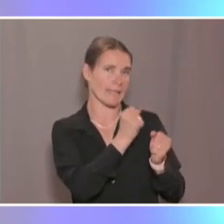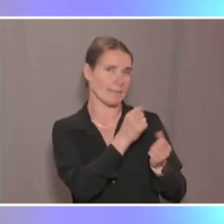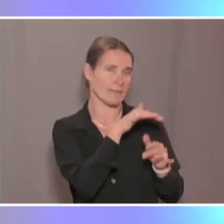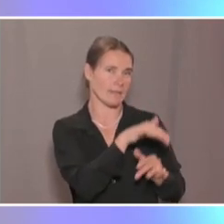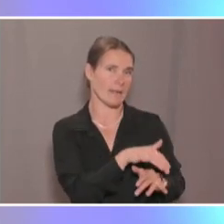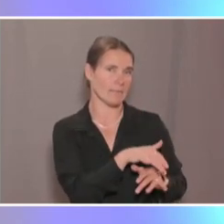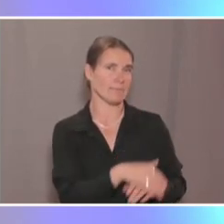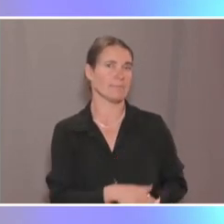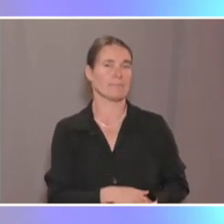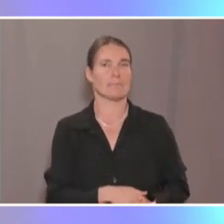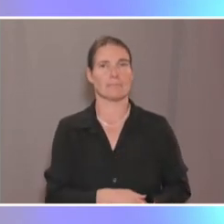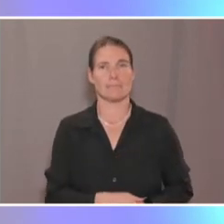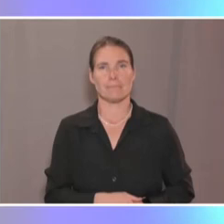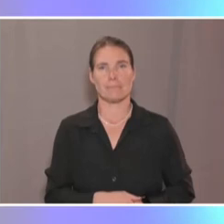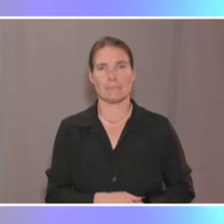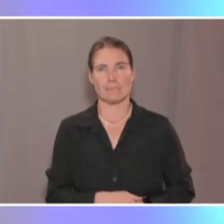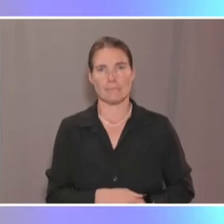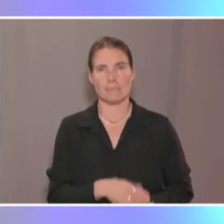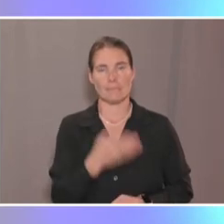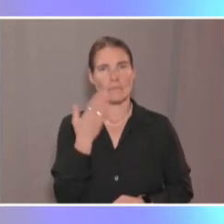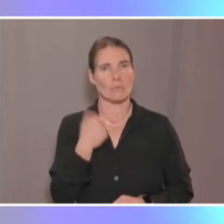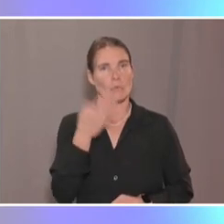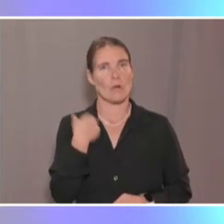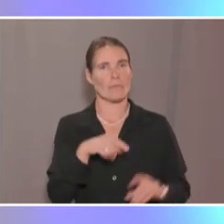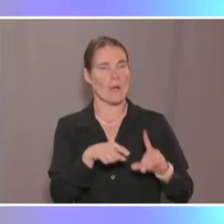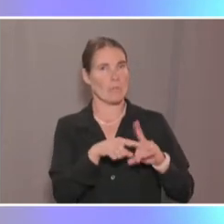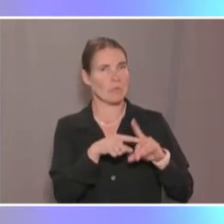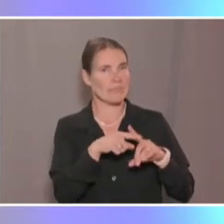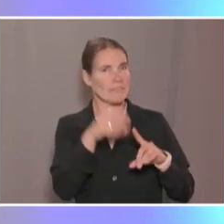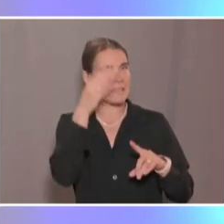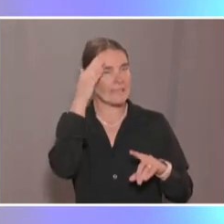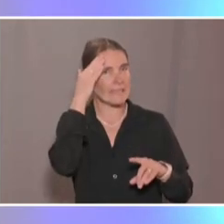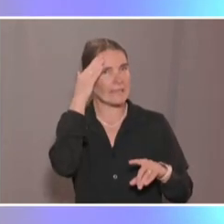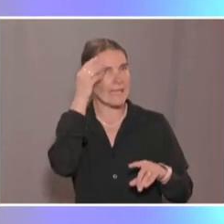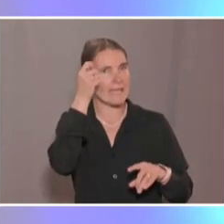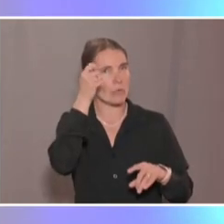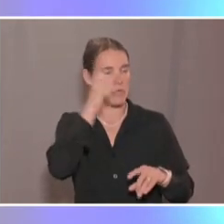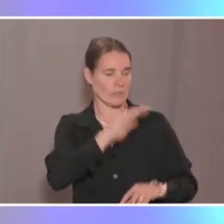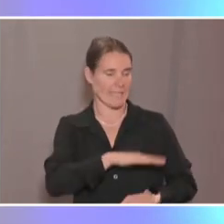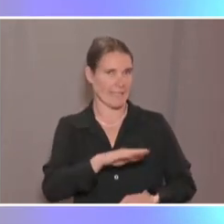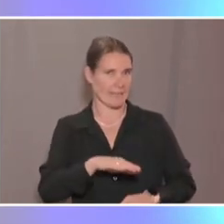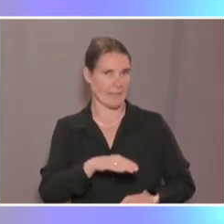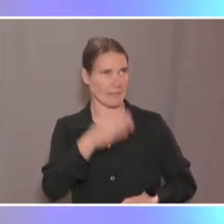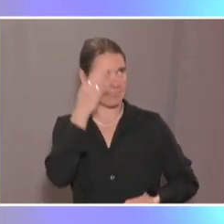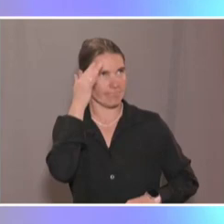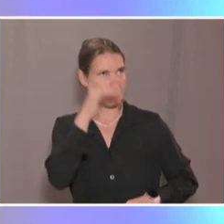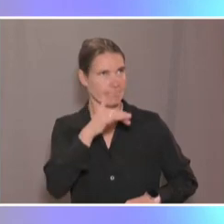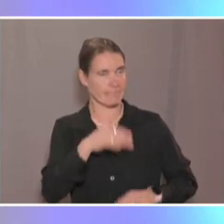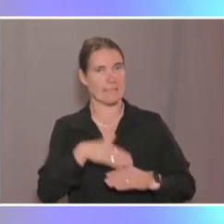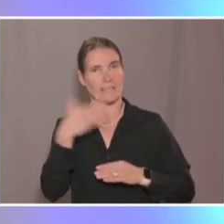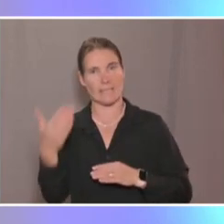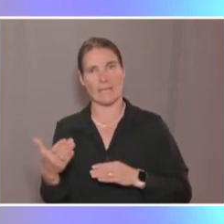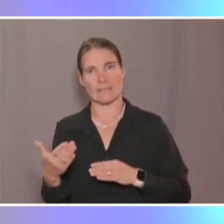die HJ-Generation, die oft auch positive Kindheitserinnerungen verteidigt. Die übrigen sind gleich verteilt